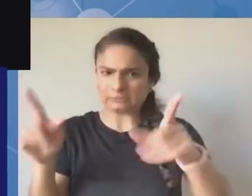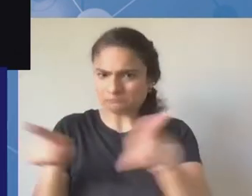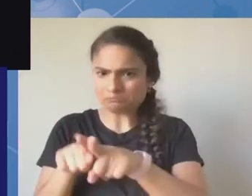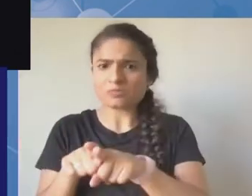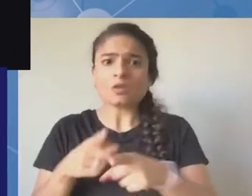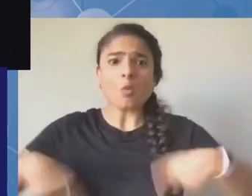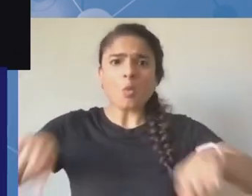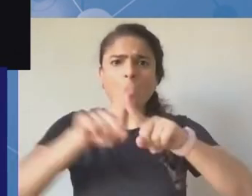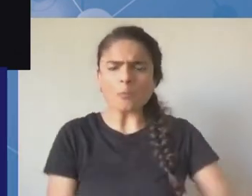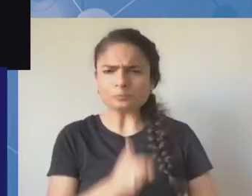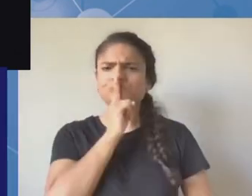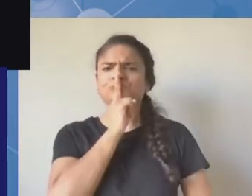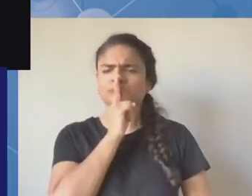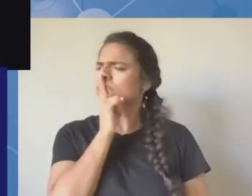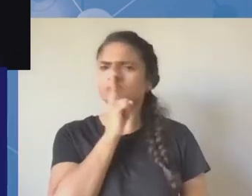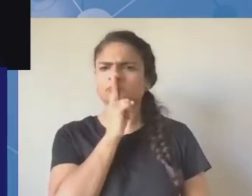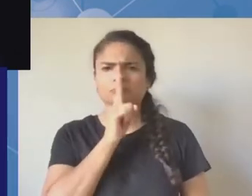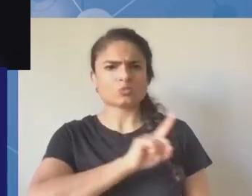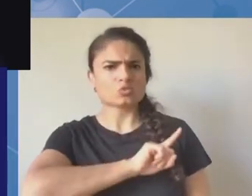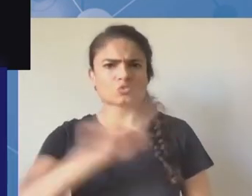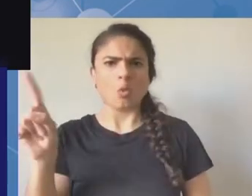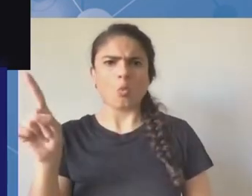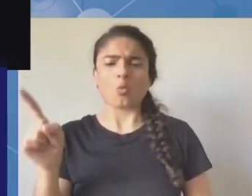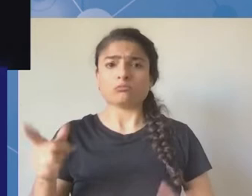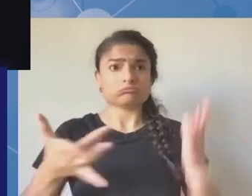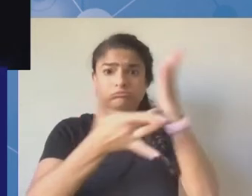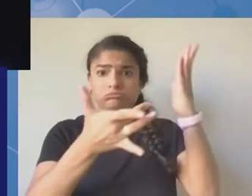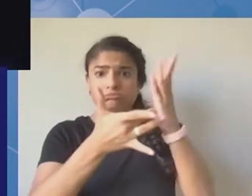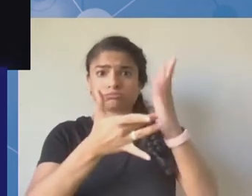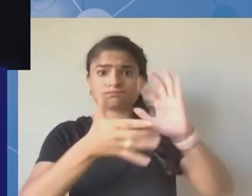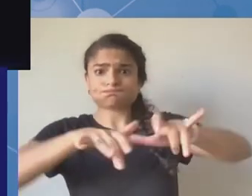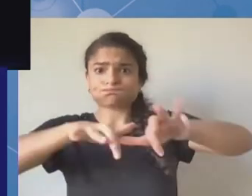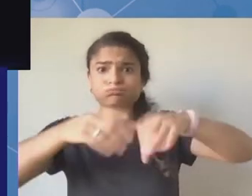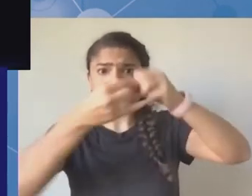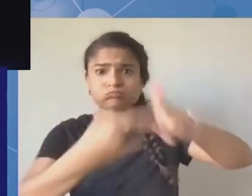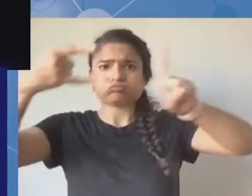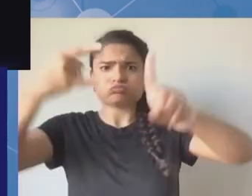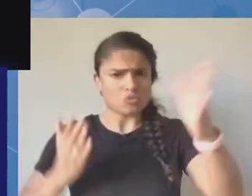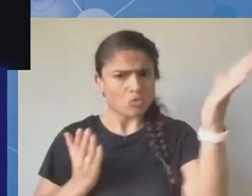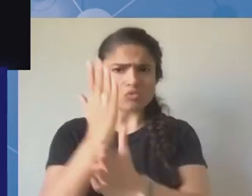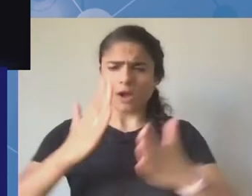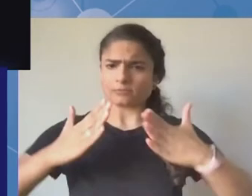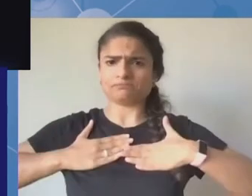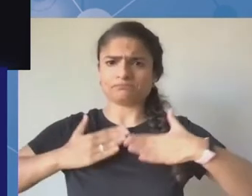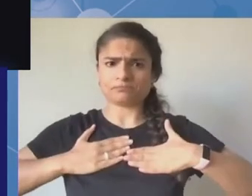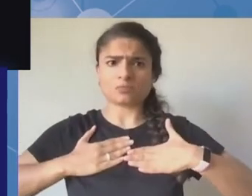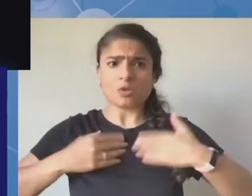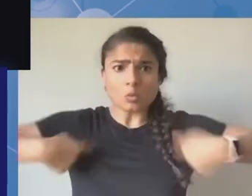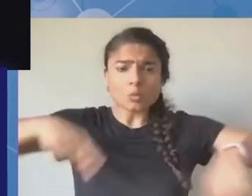أن تكون أصواتنا مسموعة. نحتاج إلى مقاربة متعددة